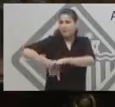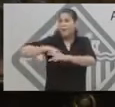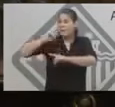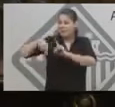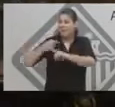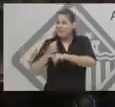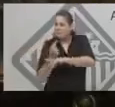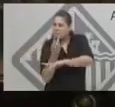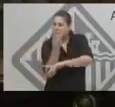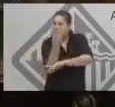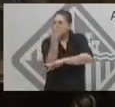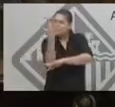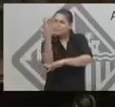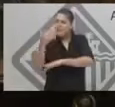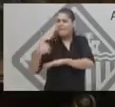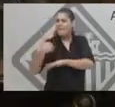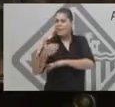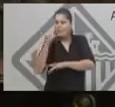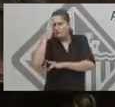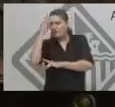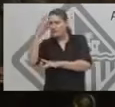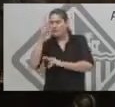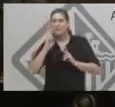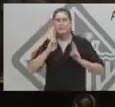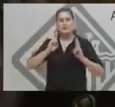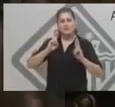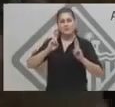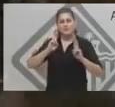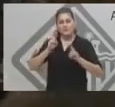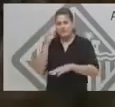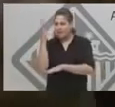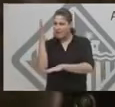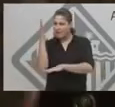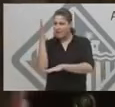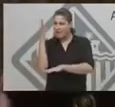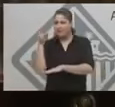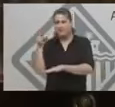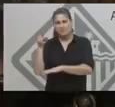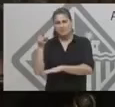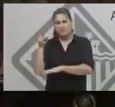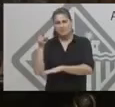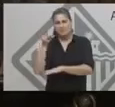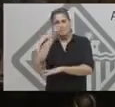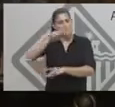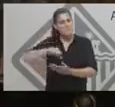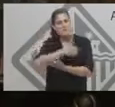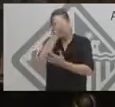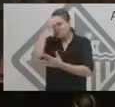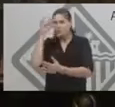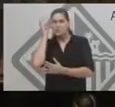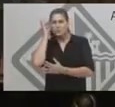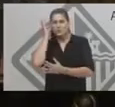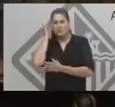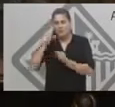futur amb il·lusió i amb esperança. Un arbre que veu de la saba de generacions de ciutadanes i ciutadans que